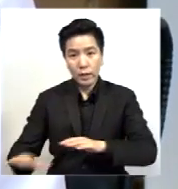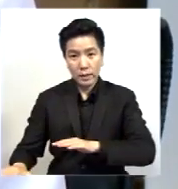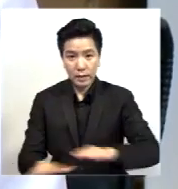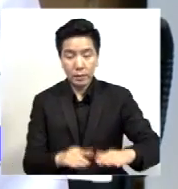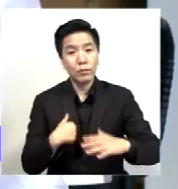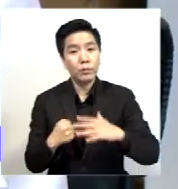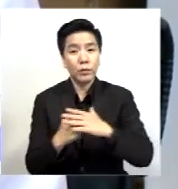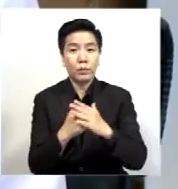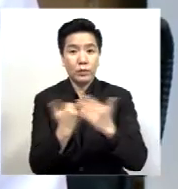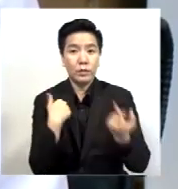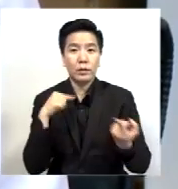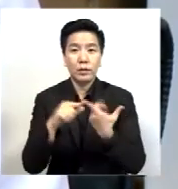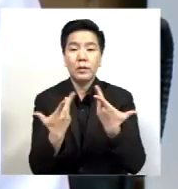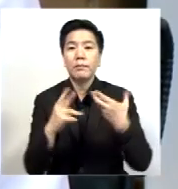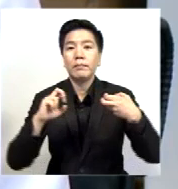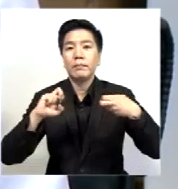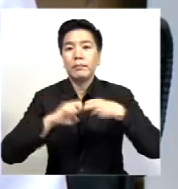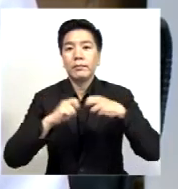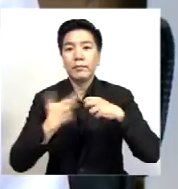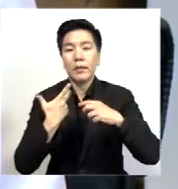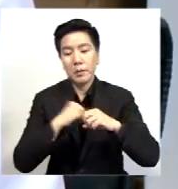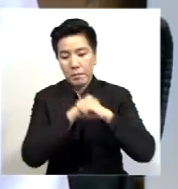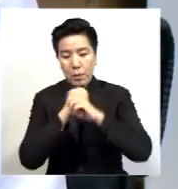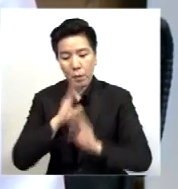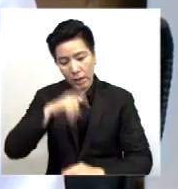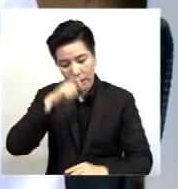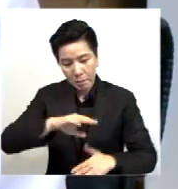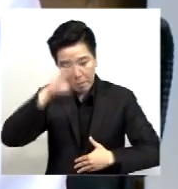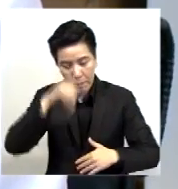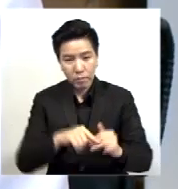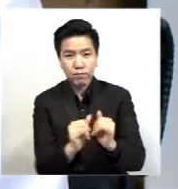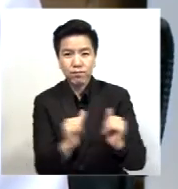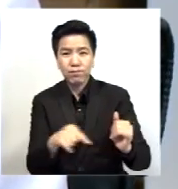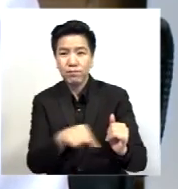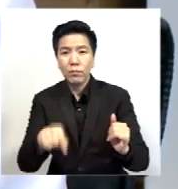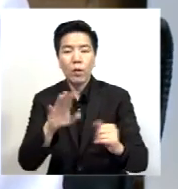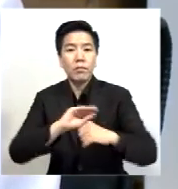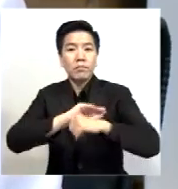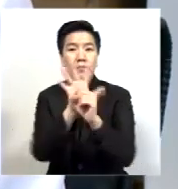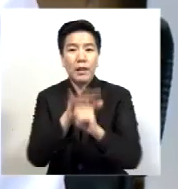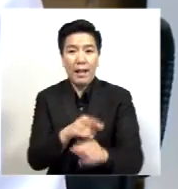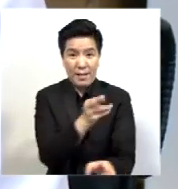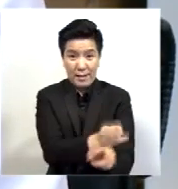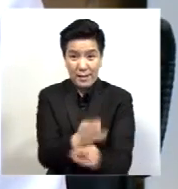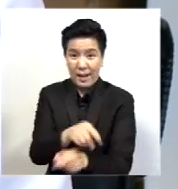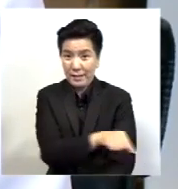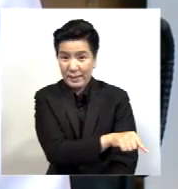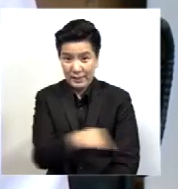การต่อสู้กับการรักษาคนไข้ผมเน้นย้ำนะครับในเรื่องของการรักษาคนไ